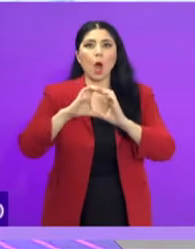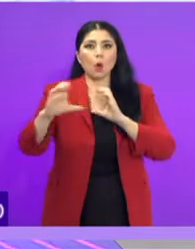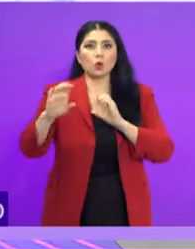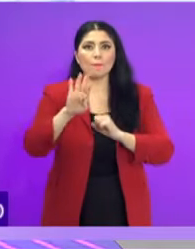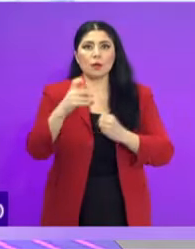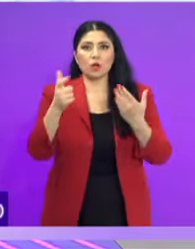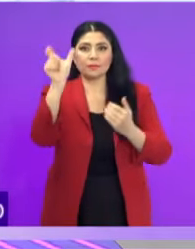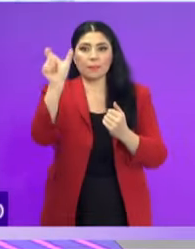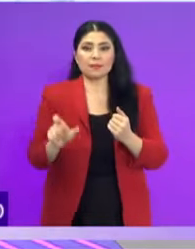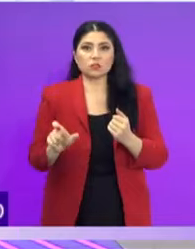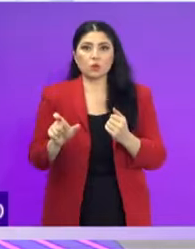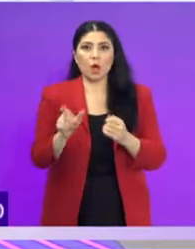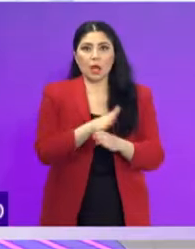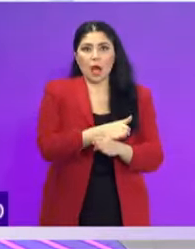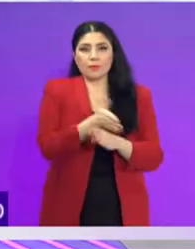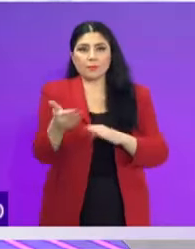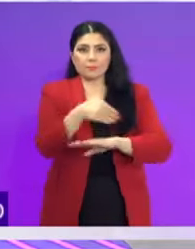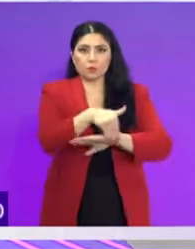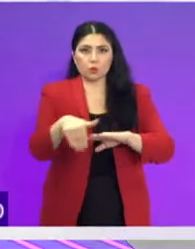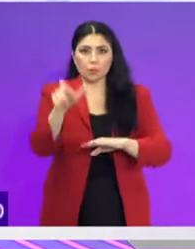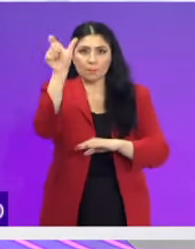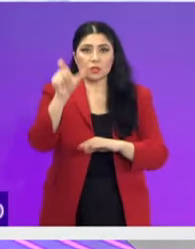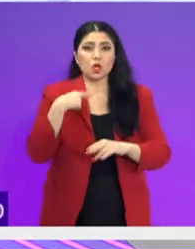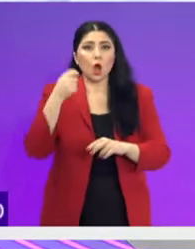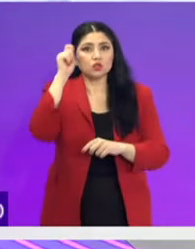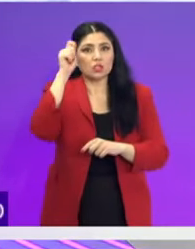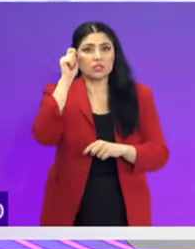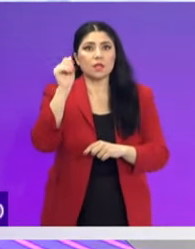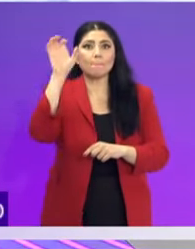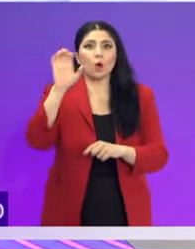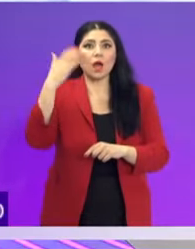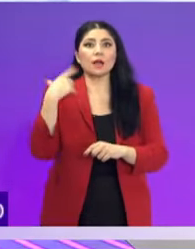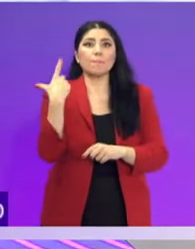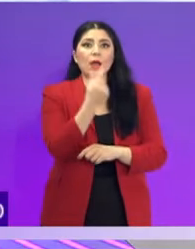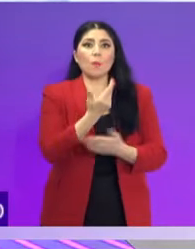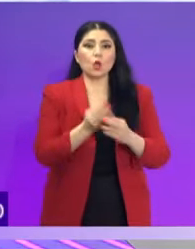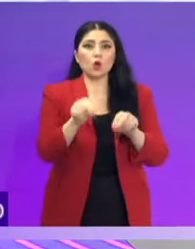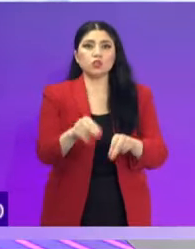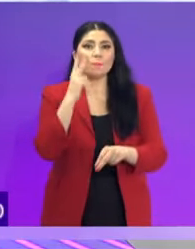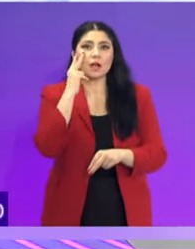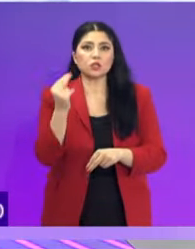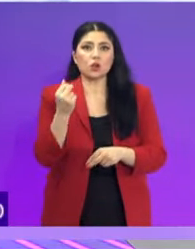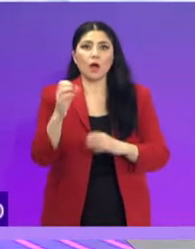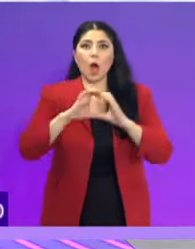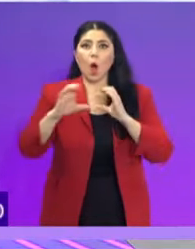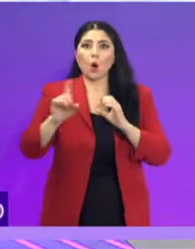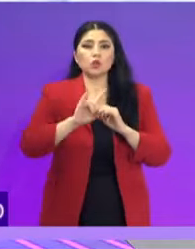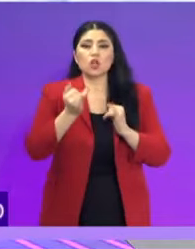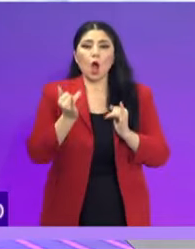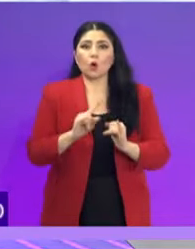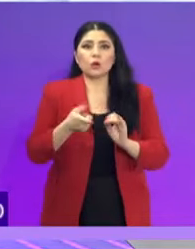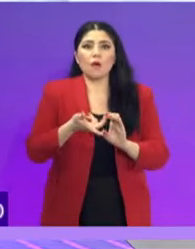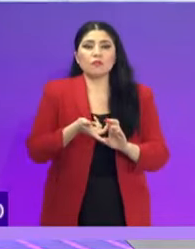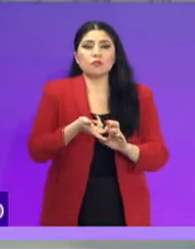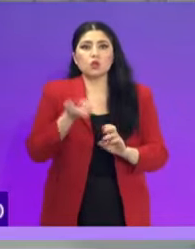pe carosabil. Pasagerii erau cetățeni moldoveni care mergeau spre Brașov. Autocarul nu a fost nici acum scos din